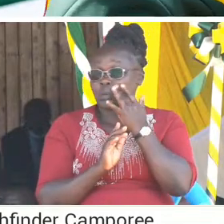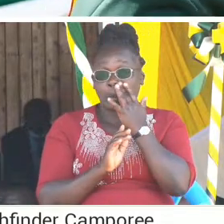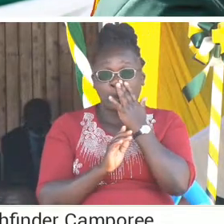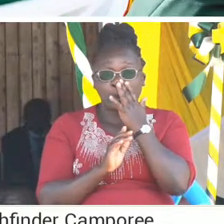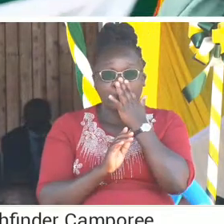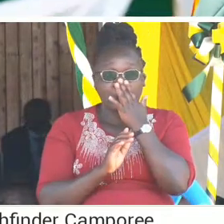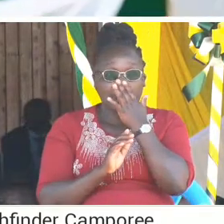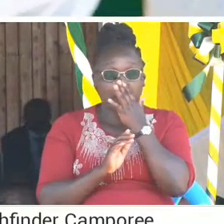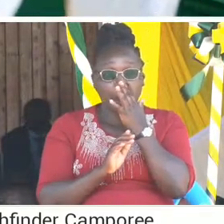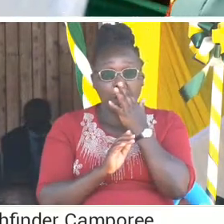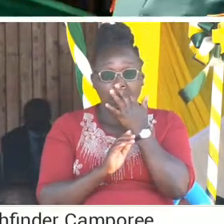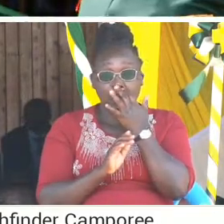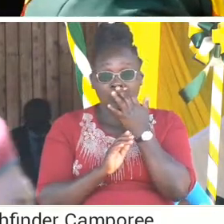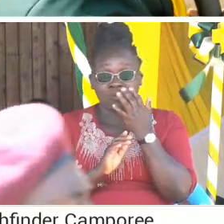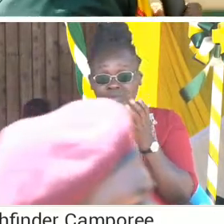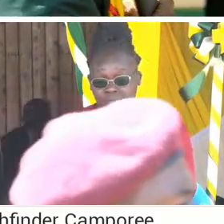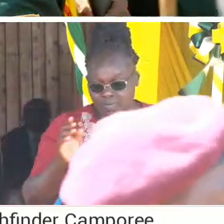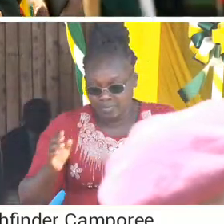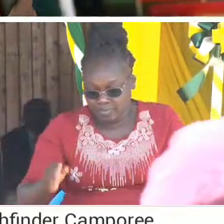Tulia.